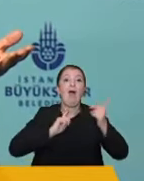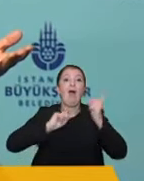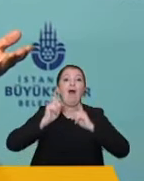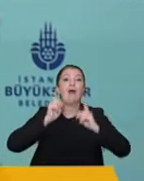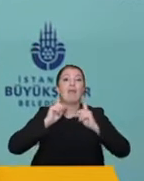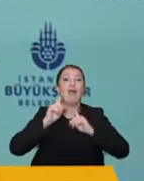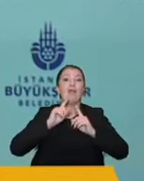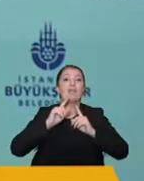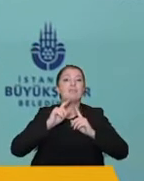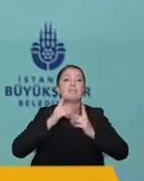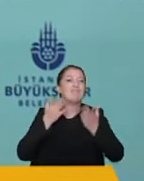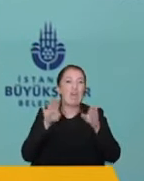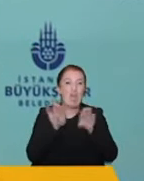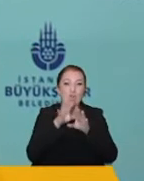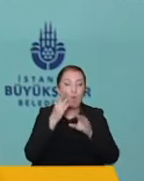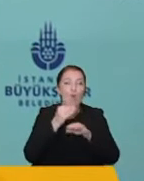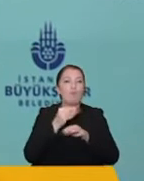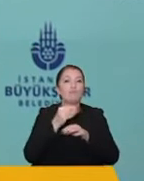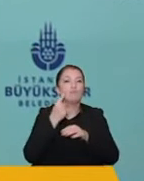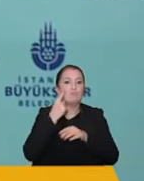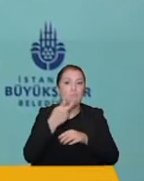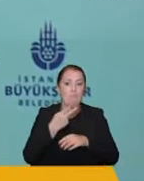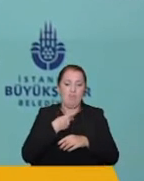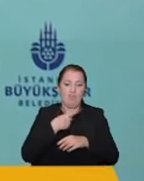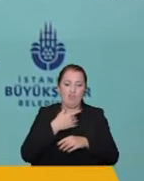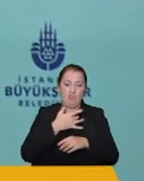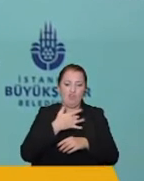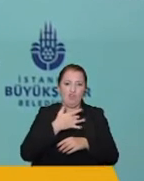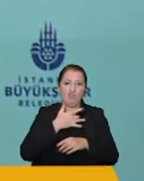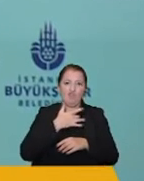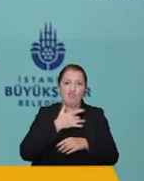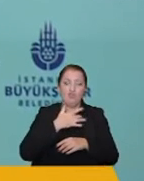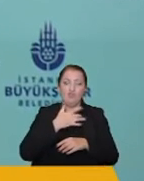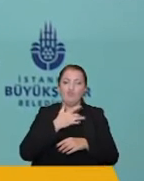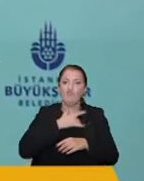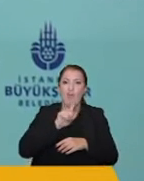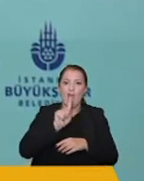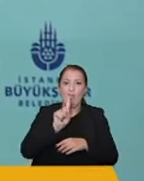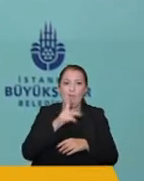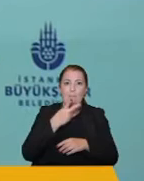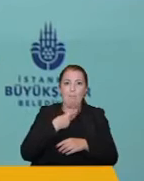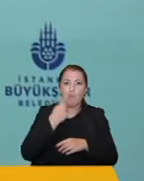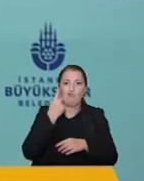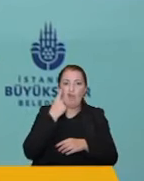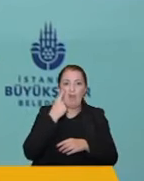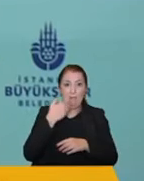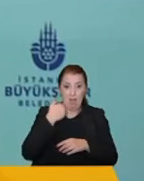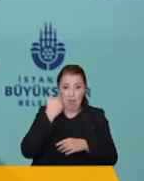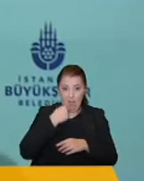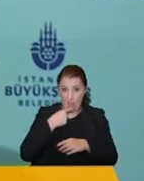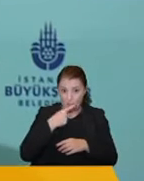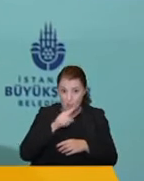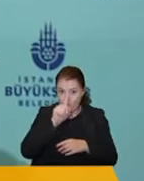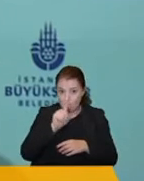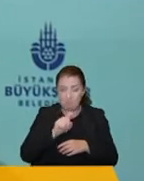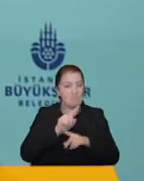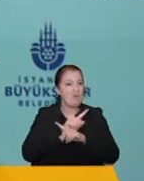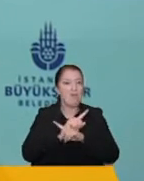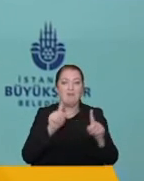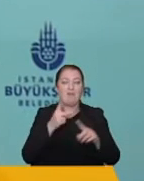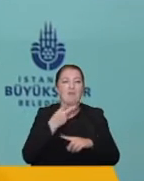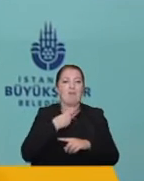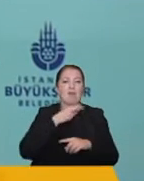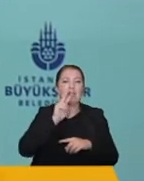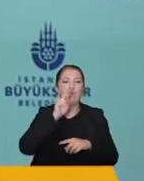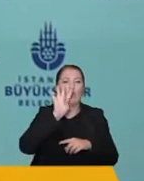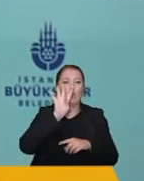çalışıyorum. Ben canlıyım, ben canlı kişi olarak söylüyorum. Yalan mı söylüyorum? Hayır. Ben 2004'ten